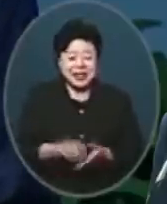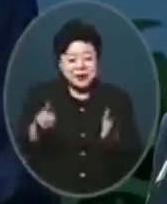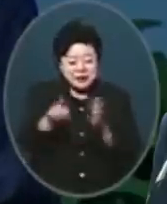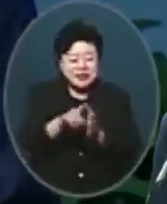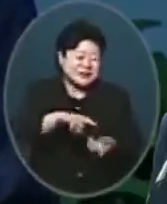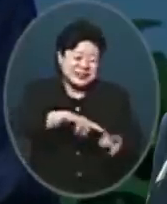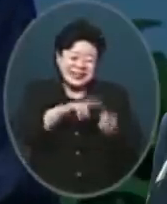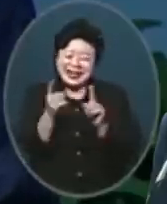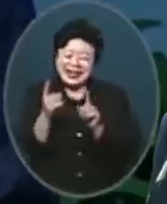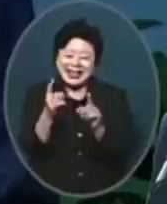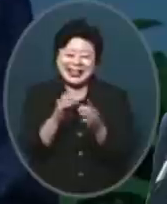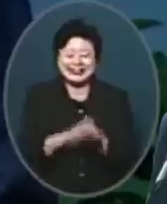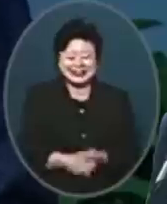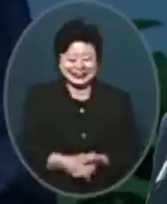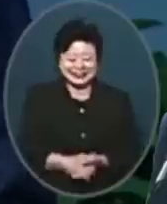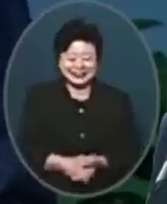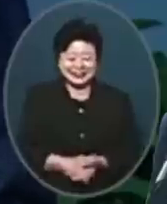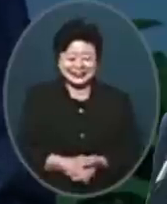믿음이 살아나고